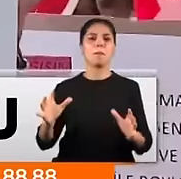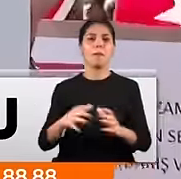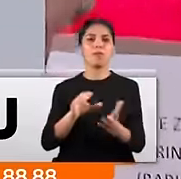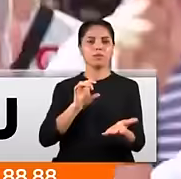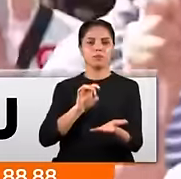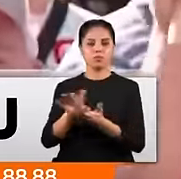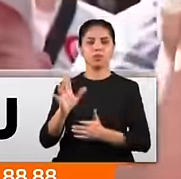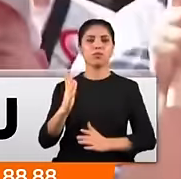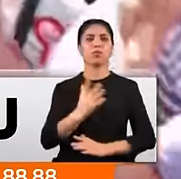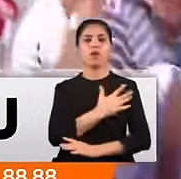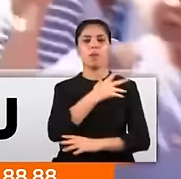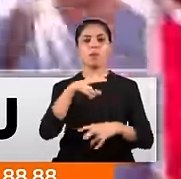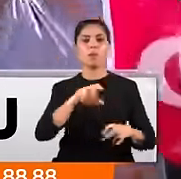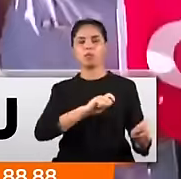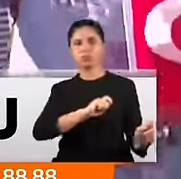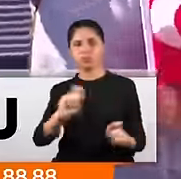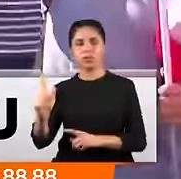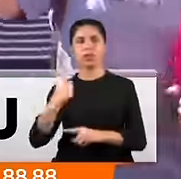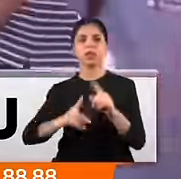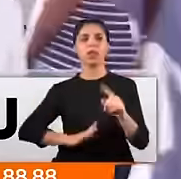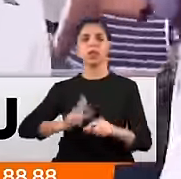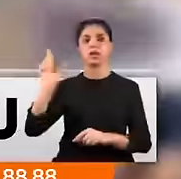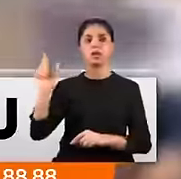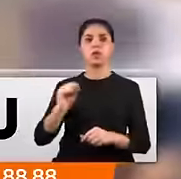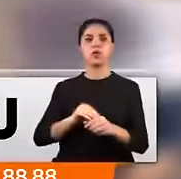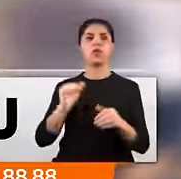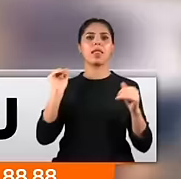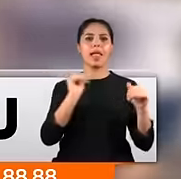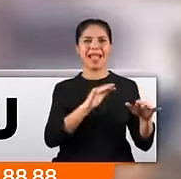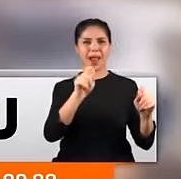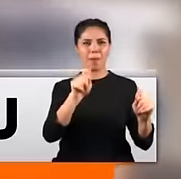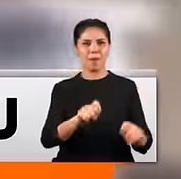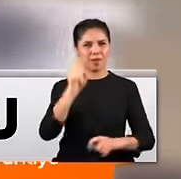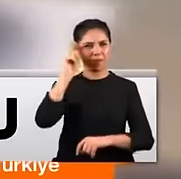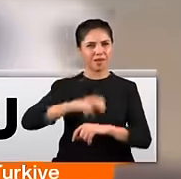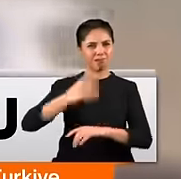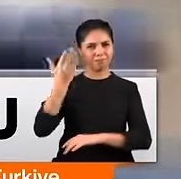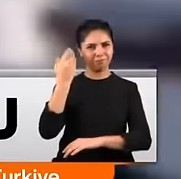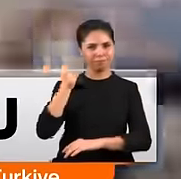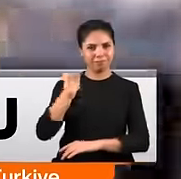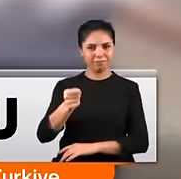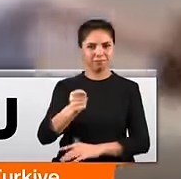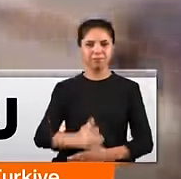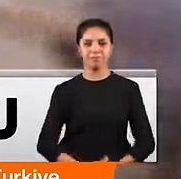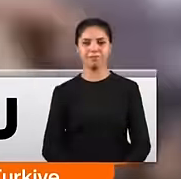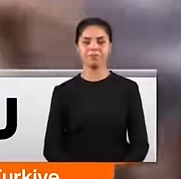Merkezi önünde koltuk fırlatarak Kılıçdaroğlu'nu protesto etmişti. Bunun koltuğu, git evinde otur.